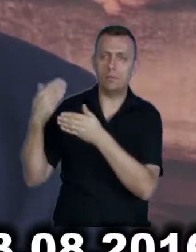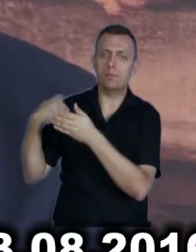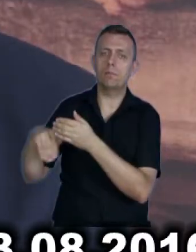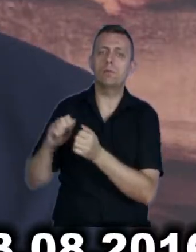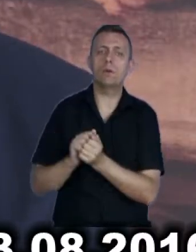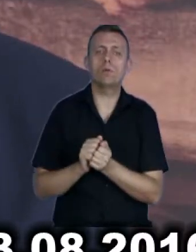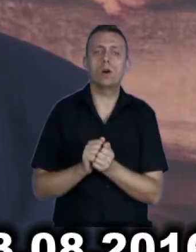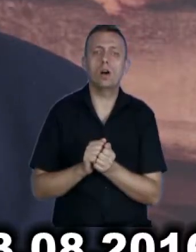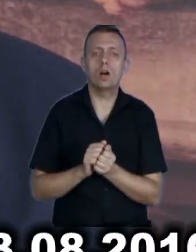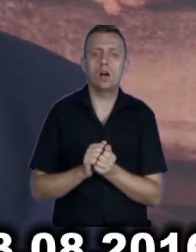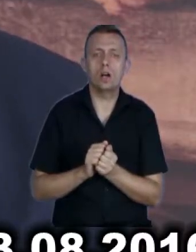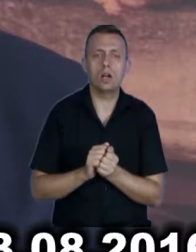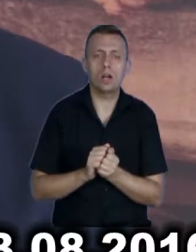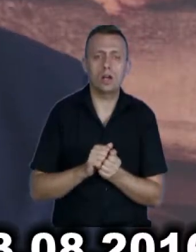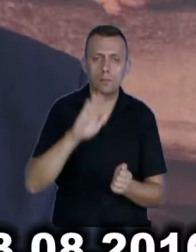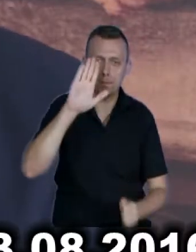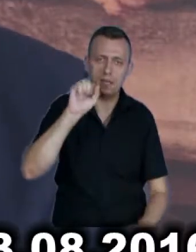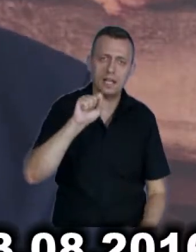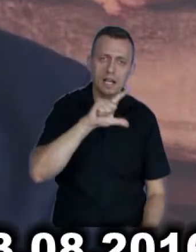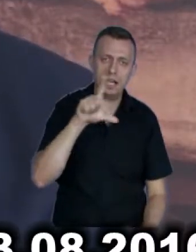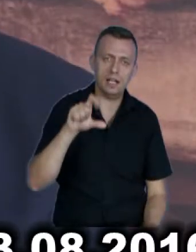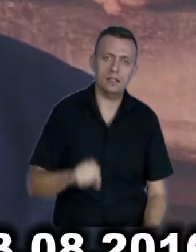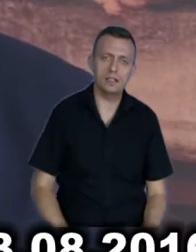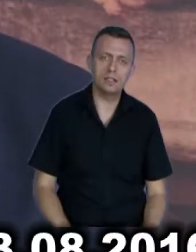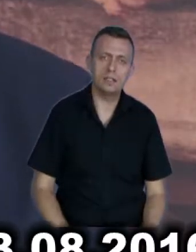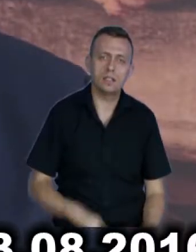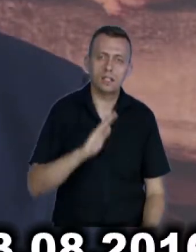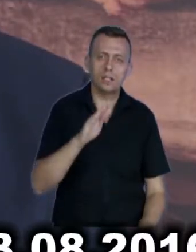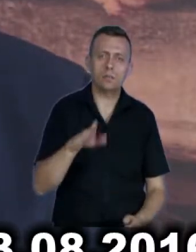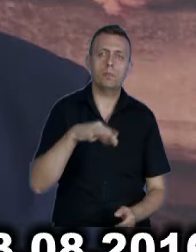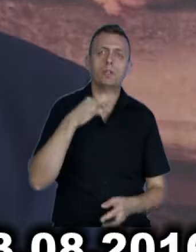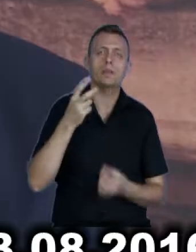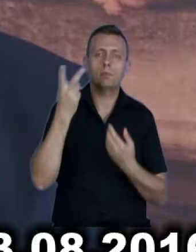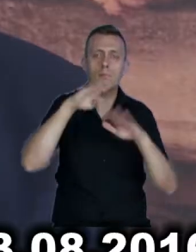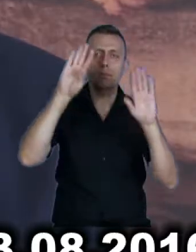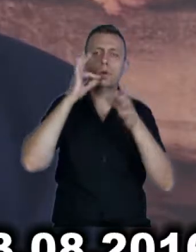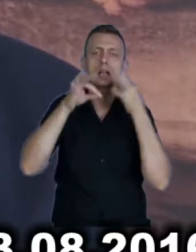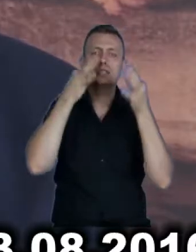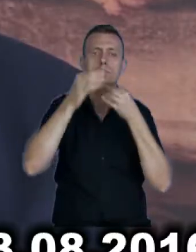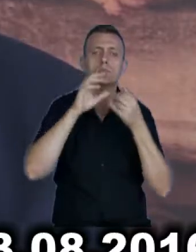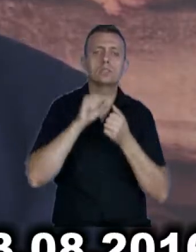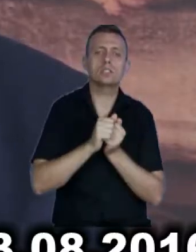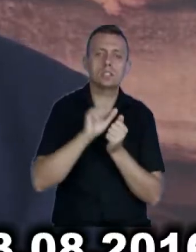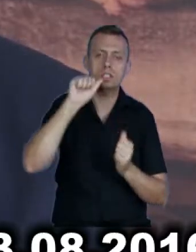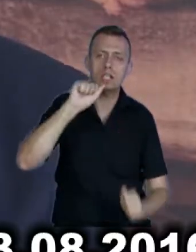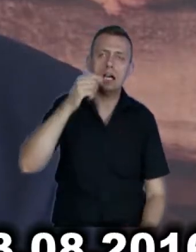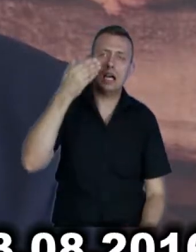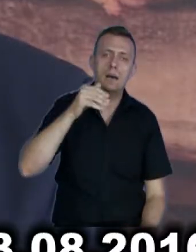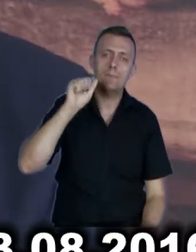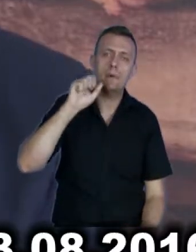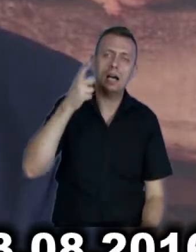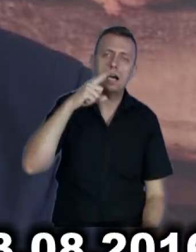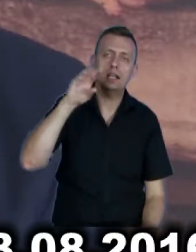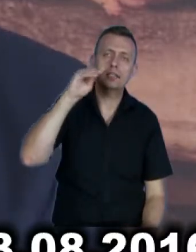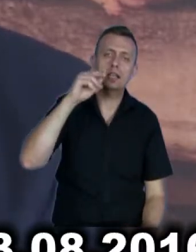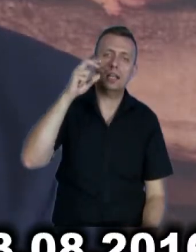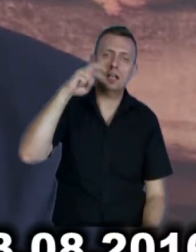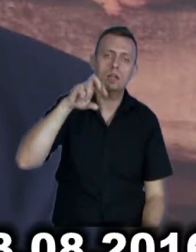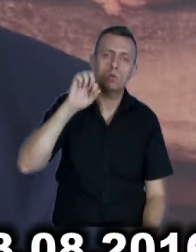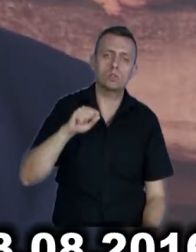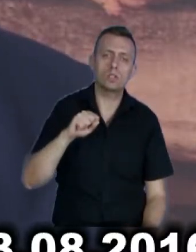czyli Stowarzyszenie Augustus Rex z Drezna. I wraz z dworem nastąpi to powitanie właśnie na scenie.